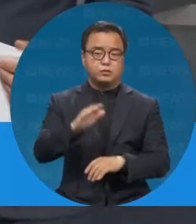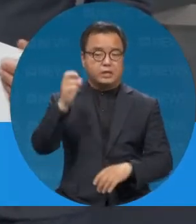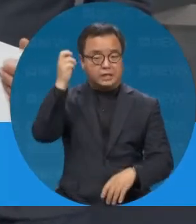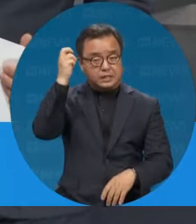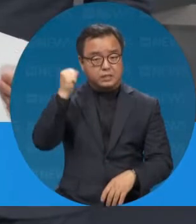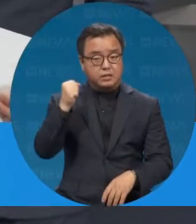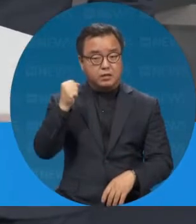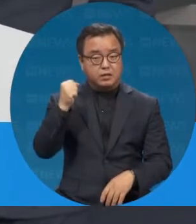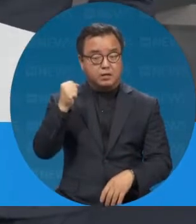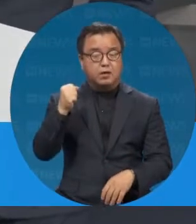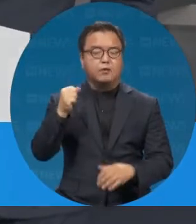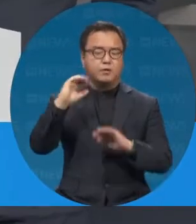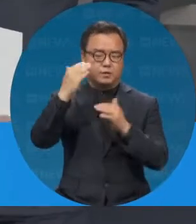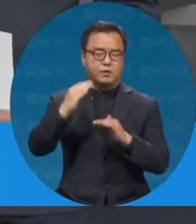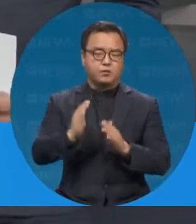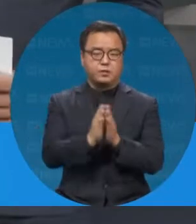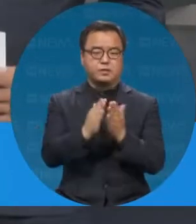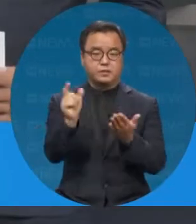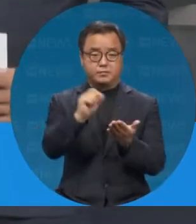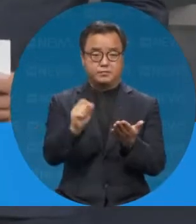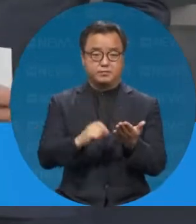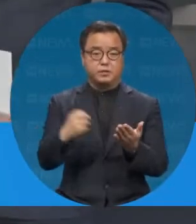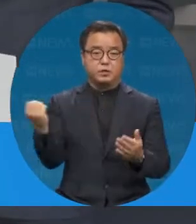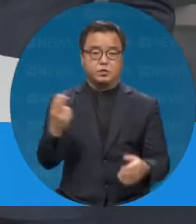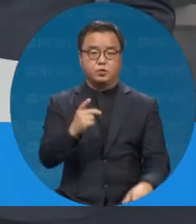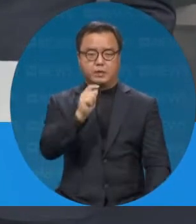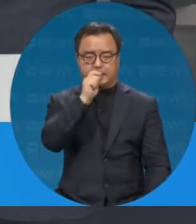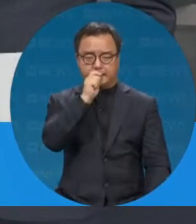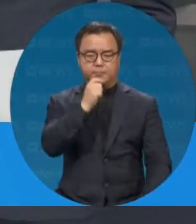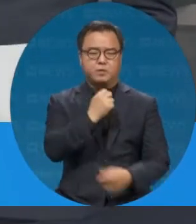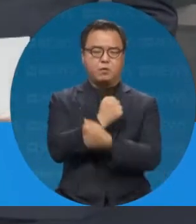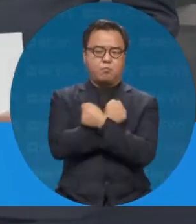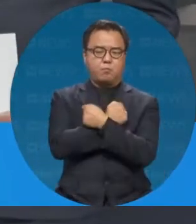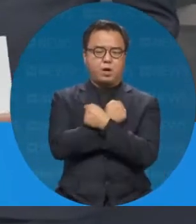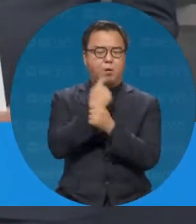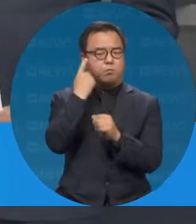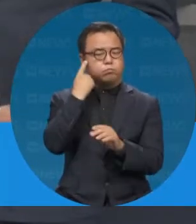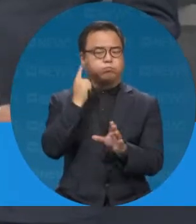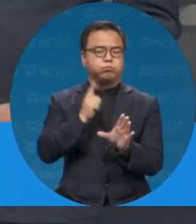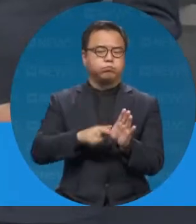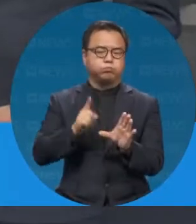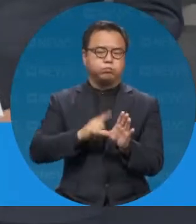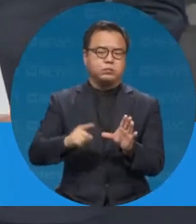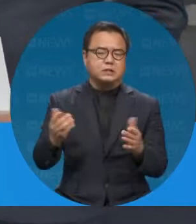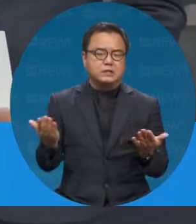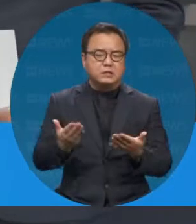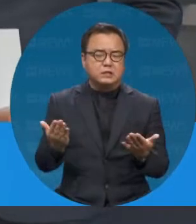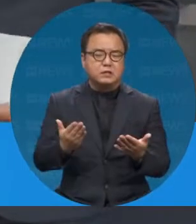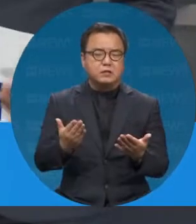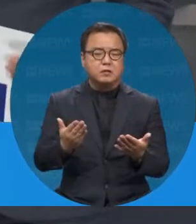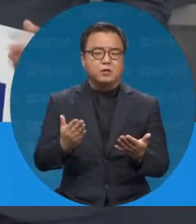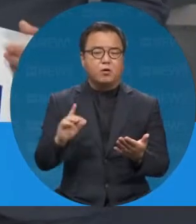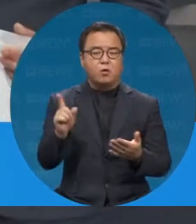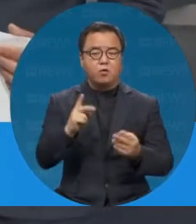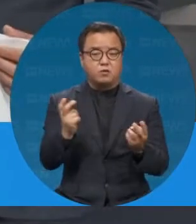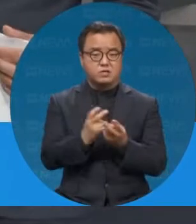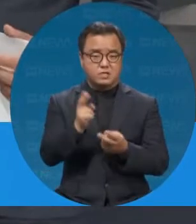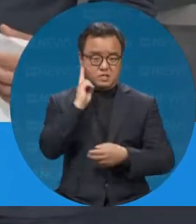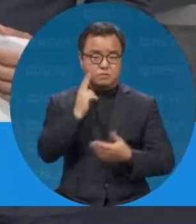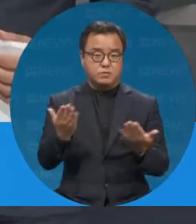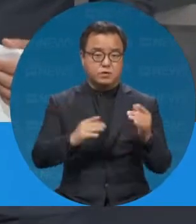보여주는 책이 나왔습니다. 또 침묵과 방관, 무관심이 어떤 비극으로 이어질 수 있는지를 보여주는 책도